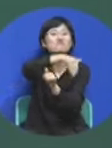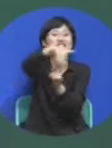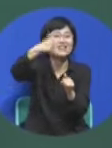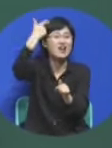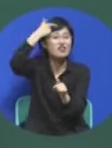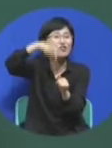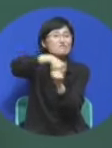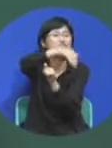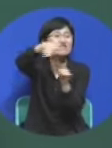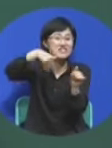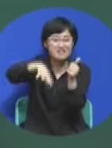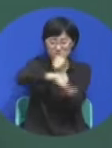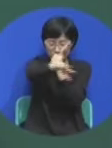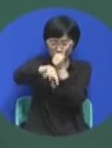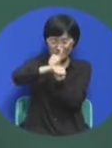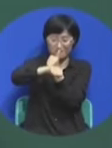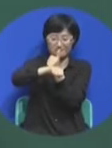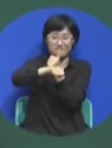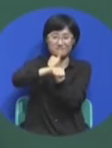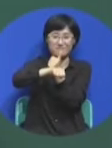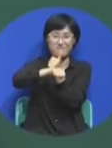놓았어요.